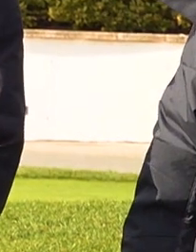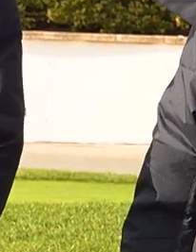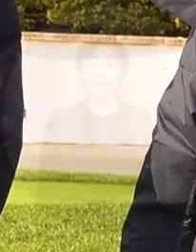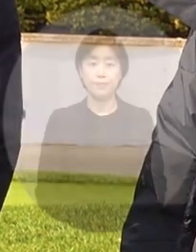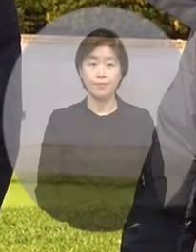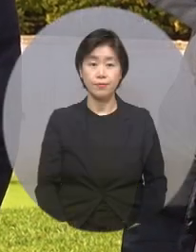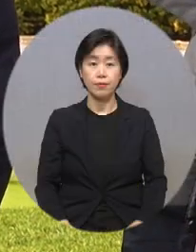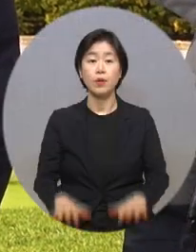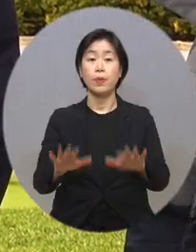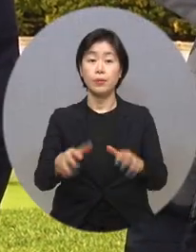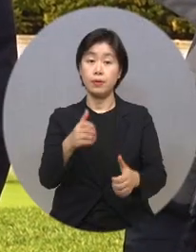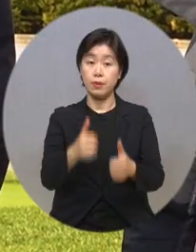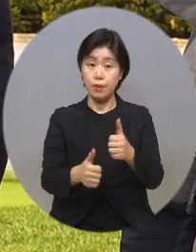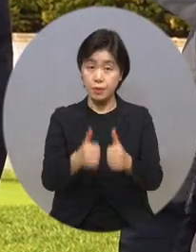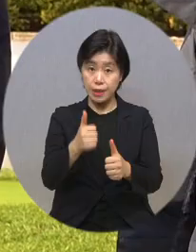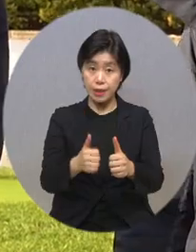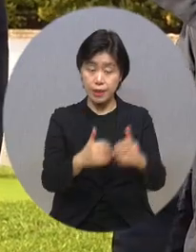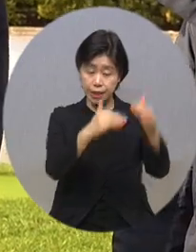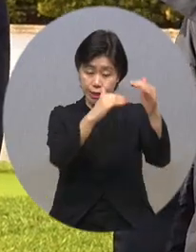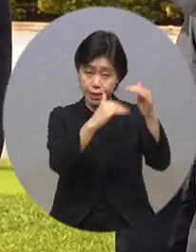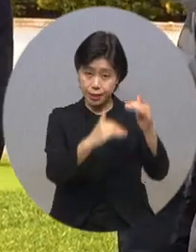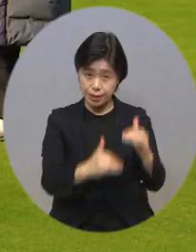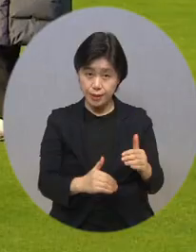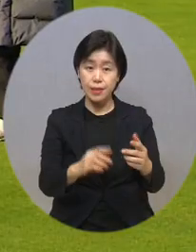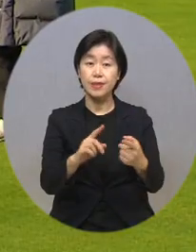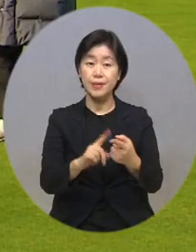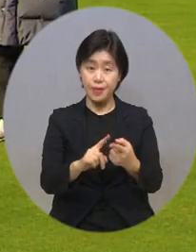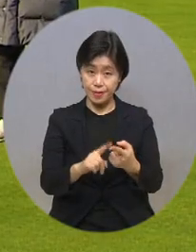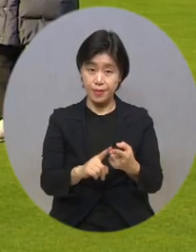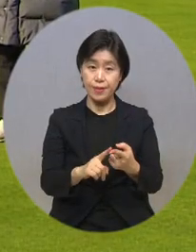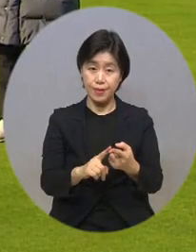그러면은 오늘 경기가 어떻게 진행이 될 건지에 대해서